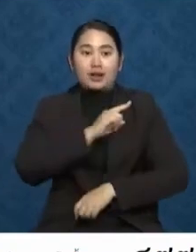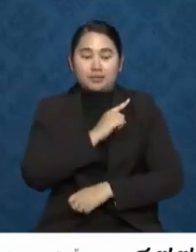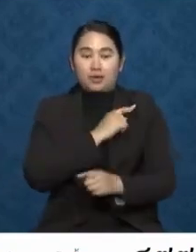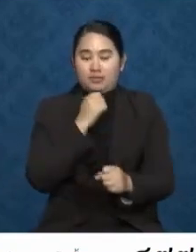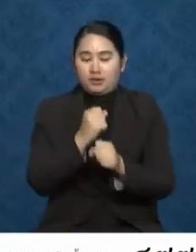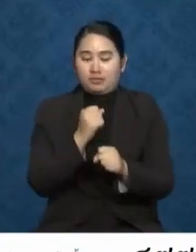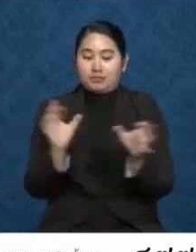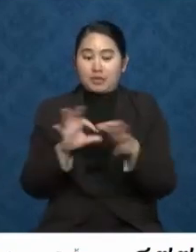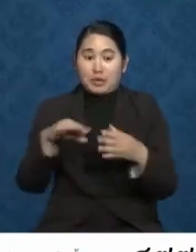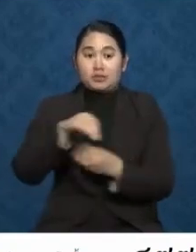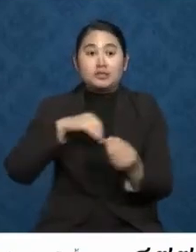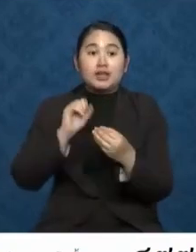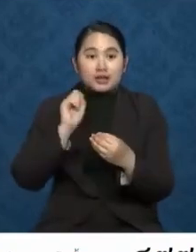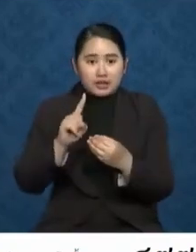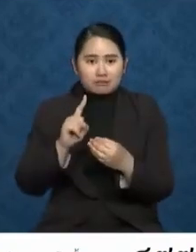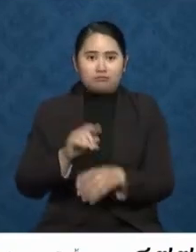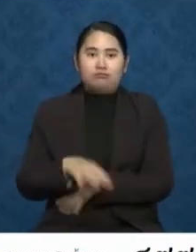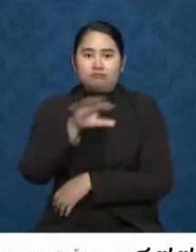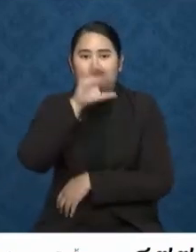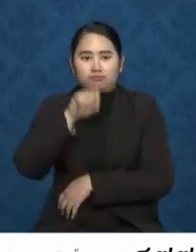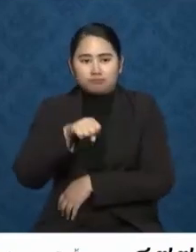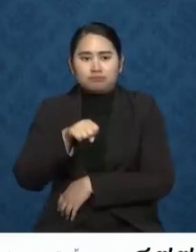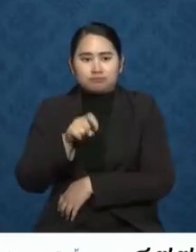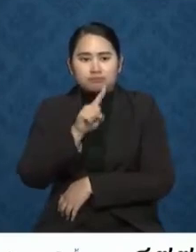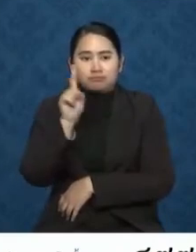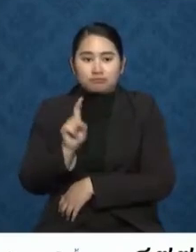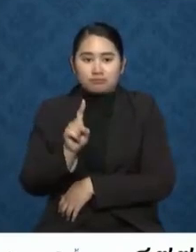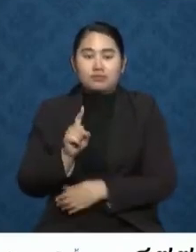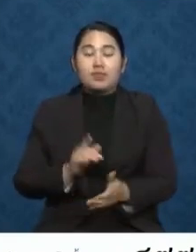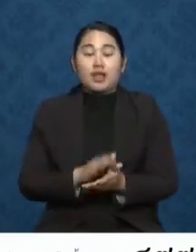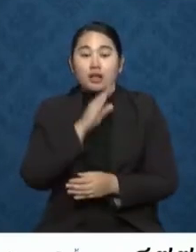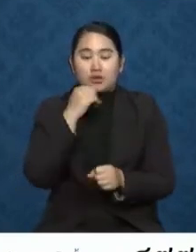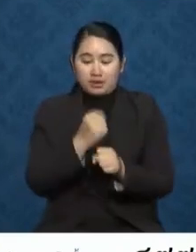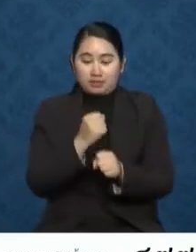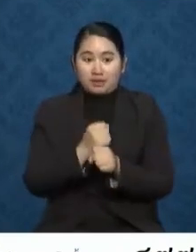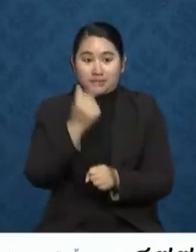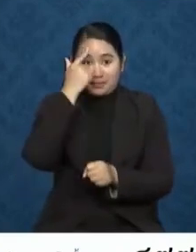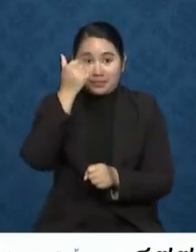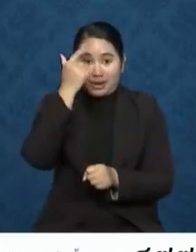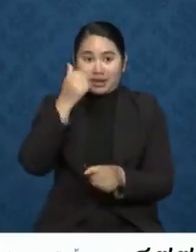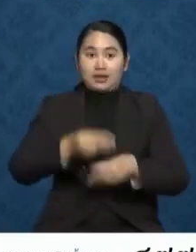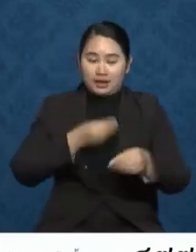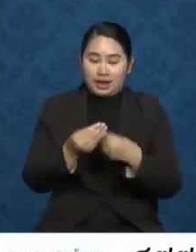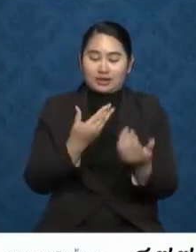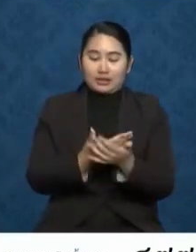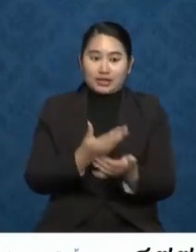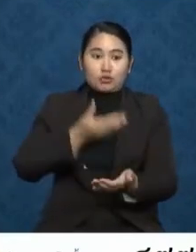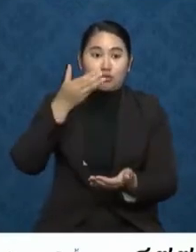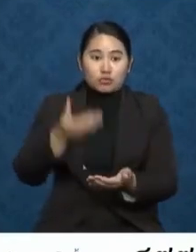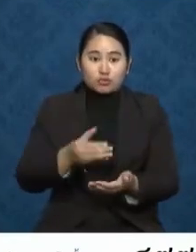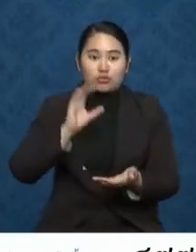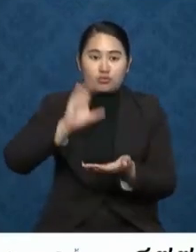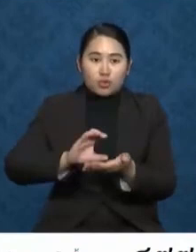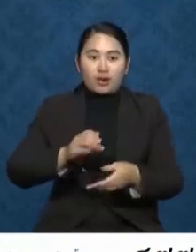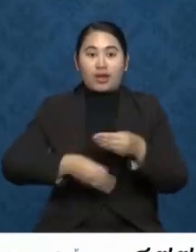ด้านเศรษฐกิจระหว่างประเทศมันใช่หรือไม่หากเป็นเช่นนั้นท่านว่าท่านมีทักษะด้านการค้าการลงทุนมากกว่ากระทรวงอื่นๆ